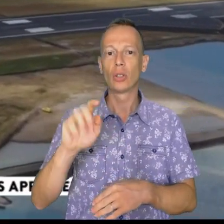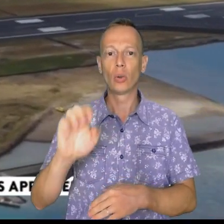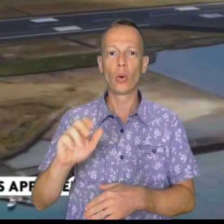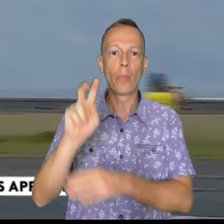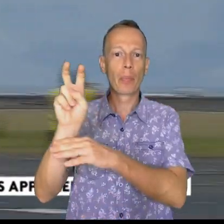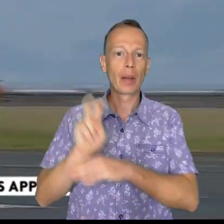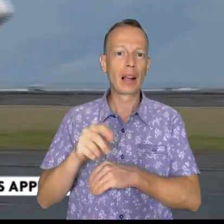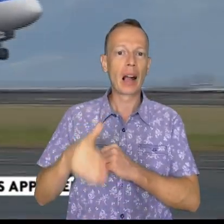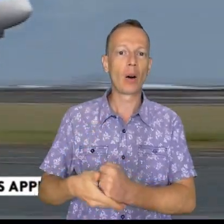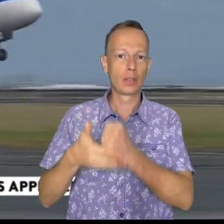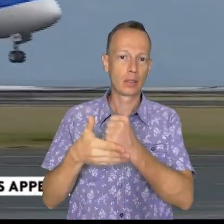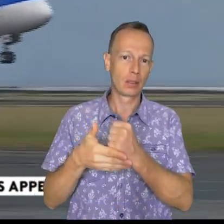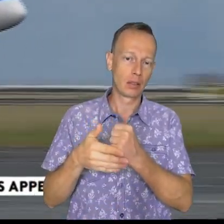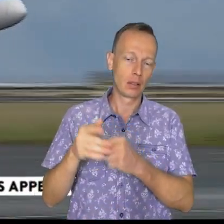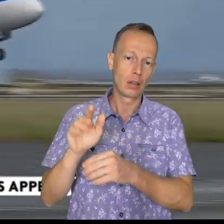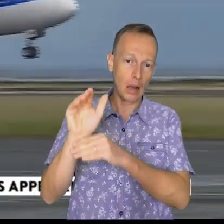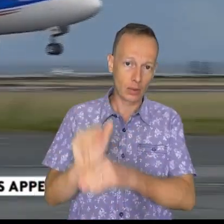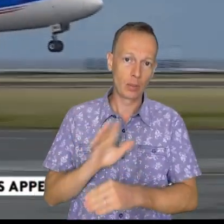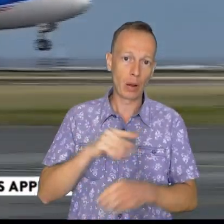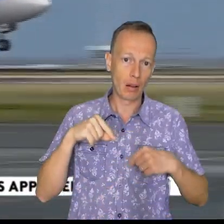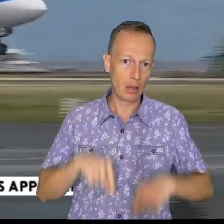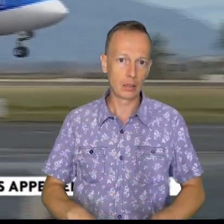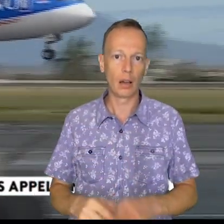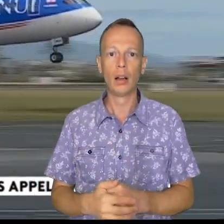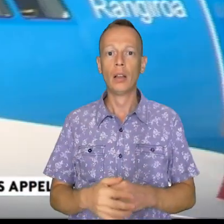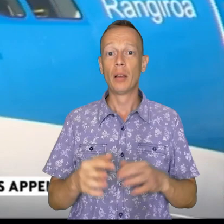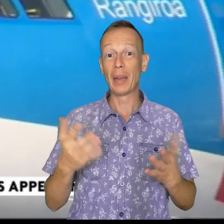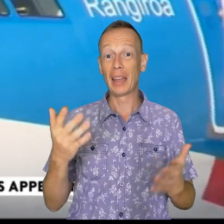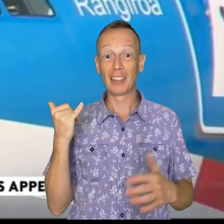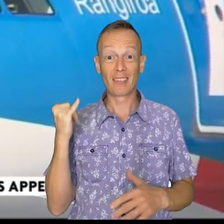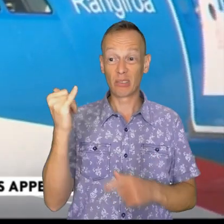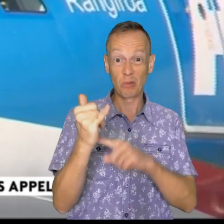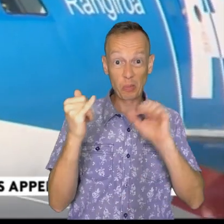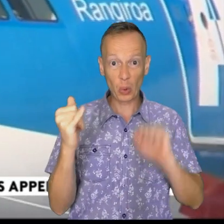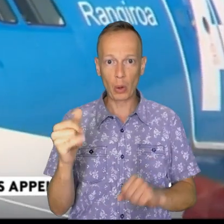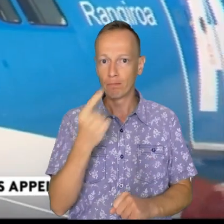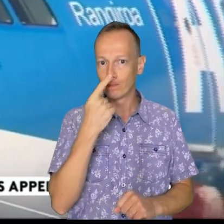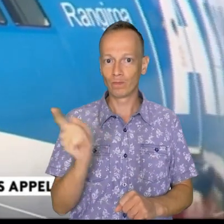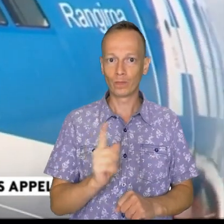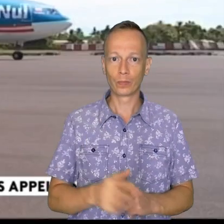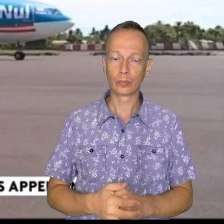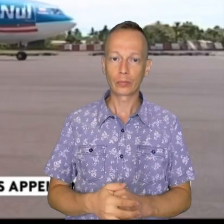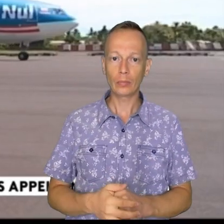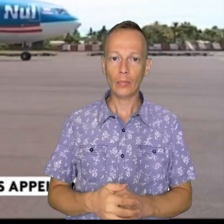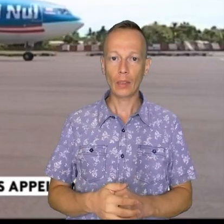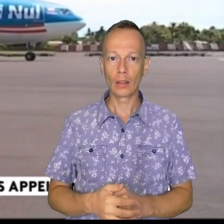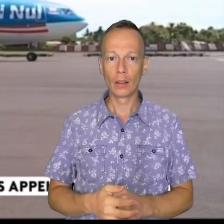elles sont loin de solutionner le maintien de ces mêmes compagnies à moyen et long terme. C'est quand même un peu une